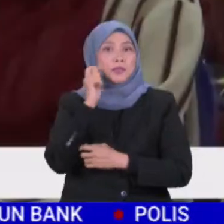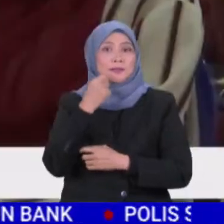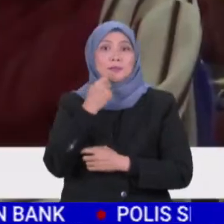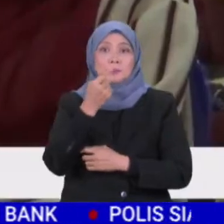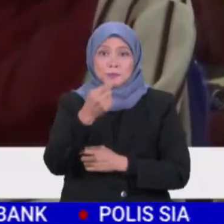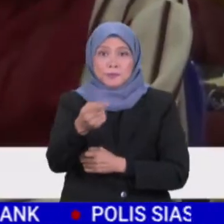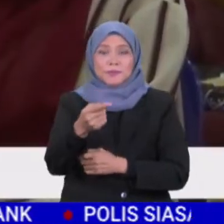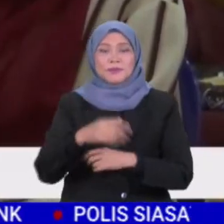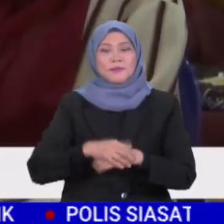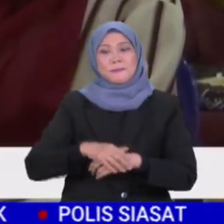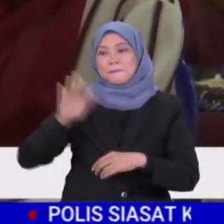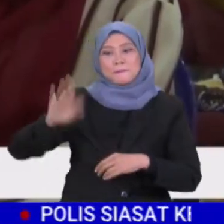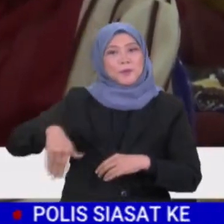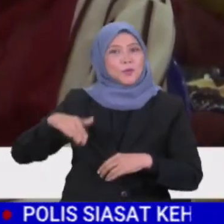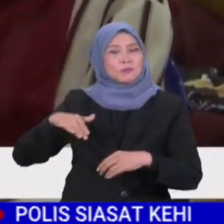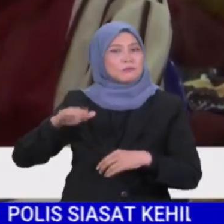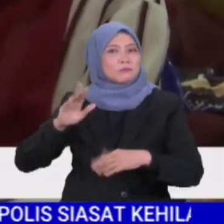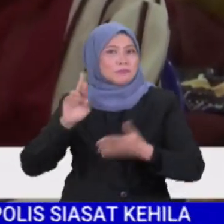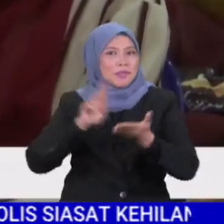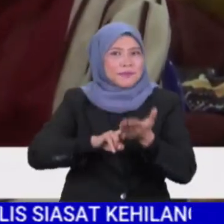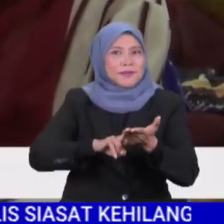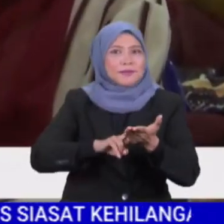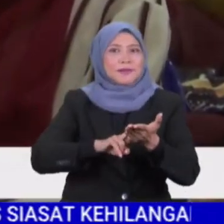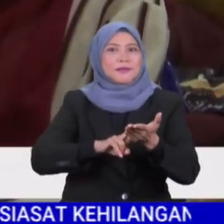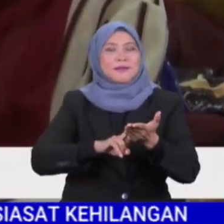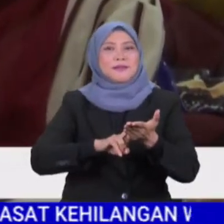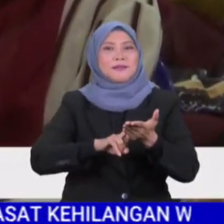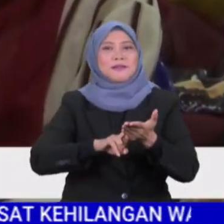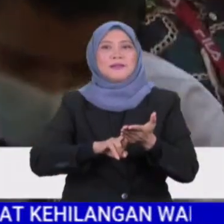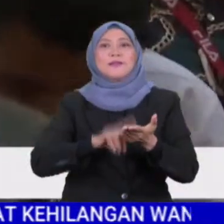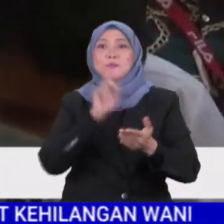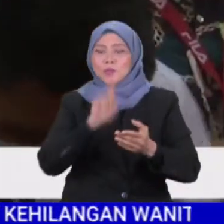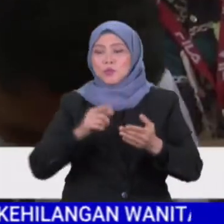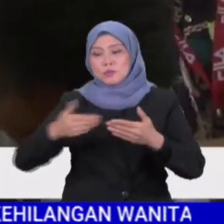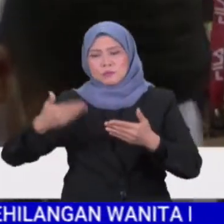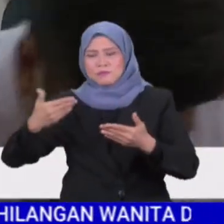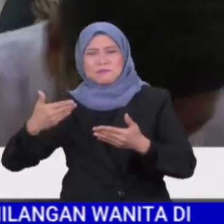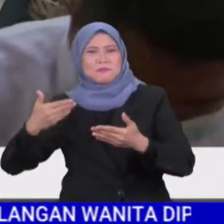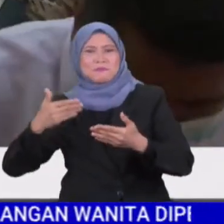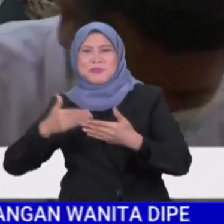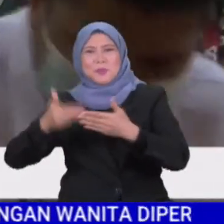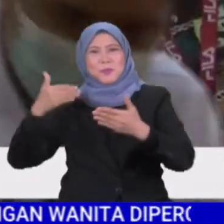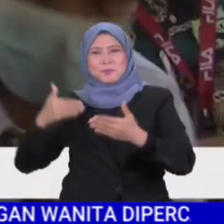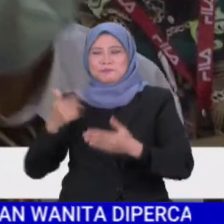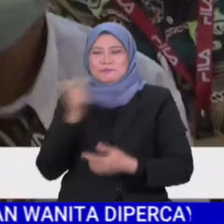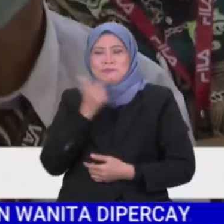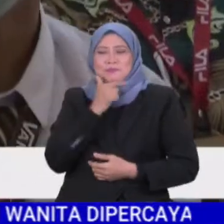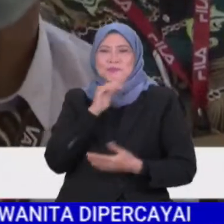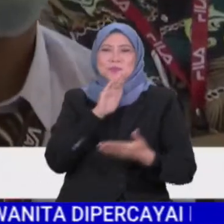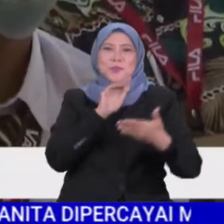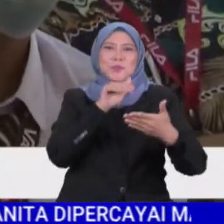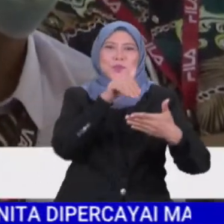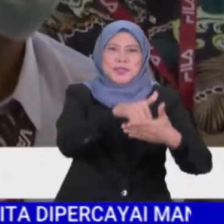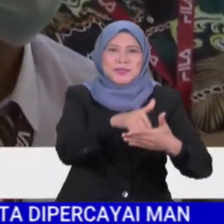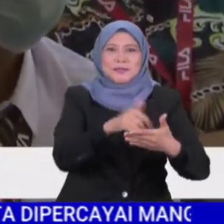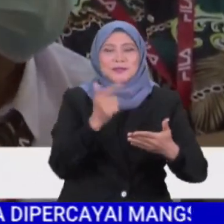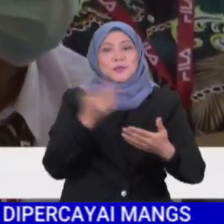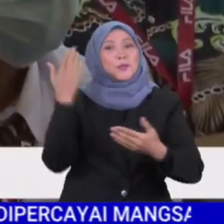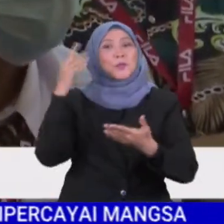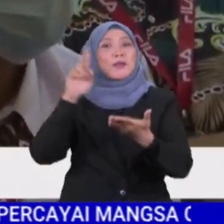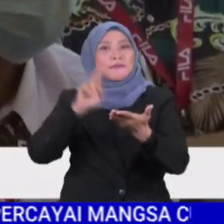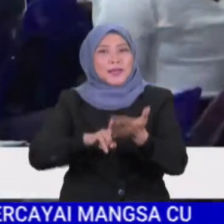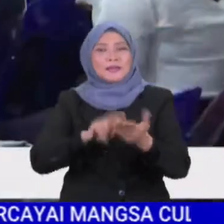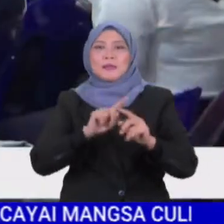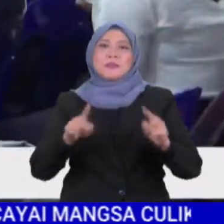tadi yang belum pernah berdaftar dan yang memang sebelum ini dia tidak berminat untuk mengundi dan pernah berdaftar